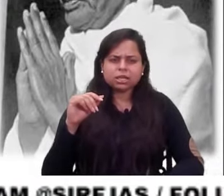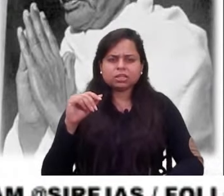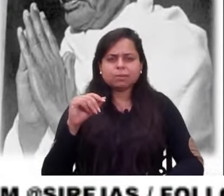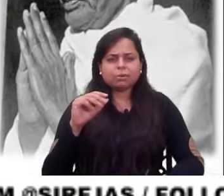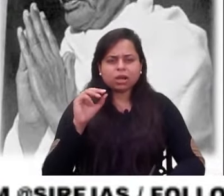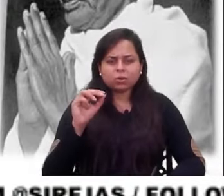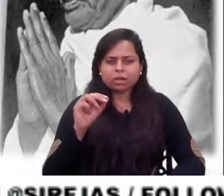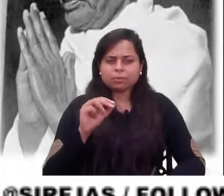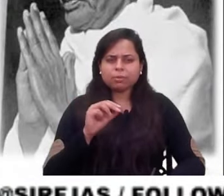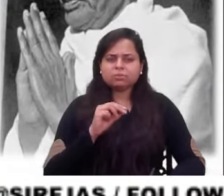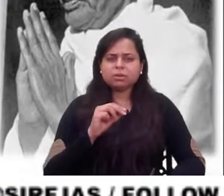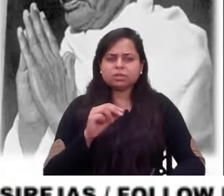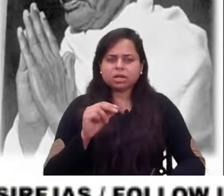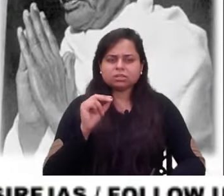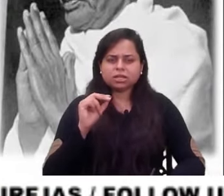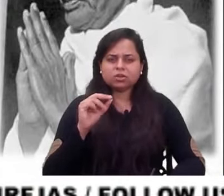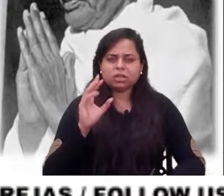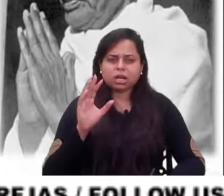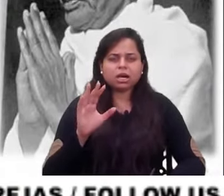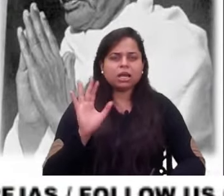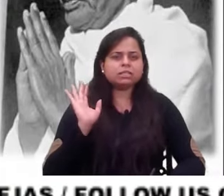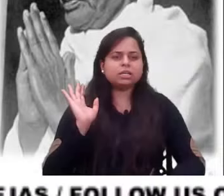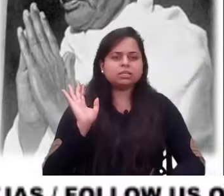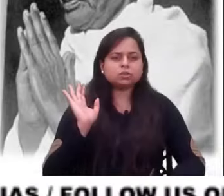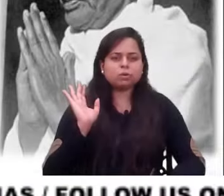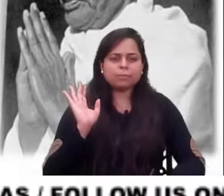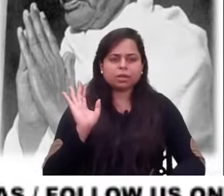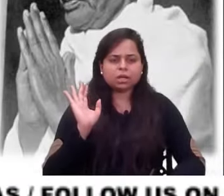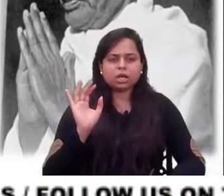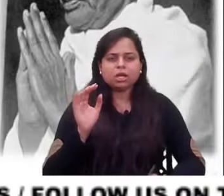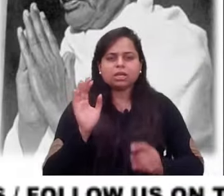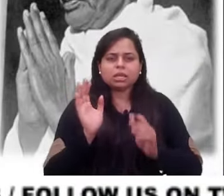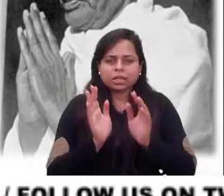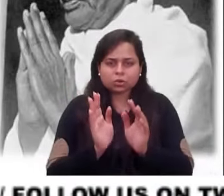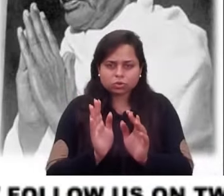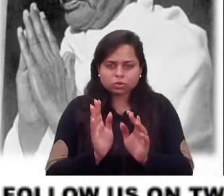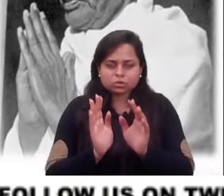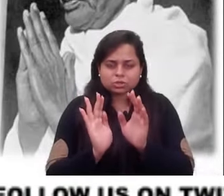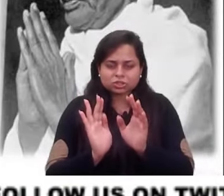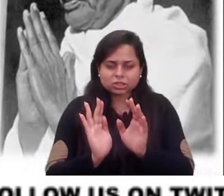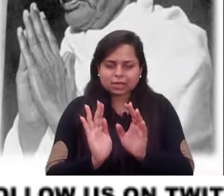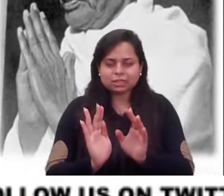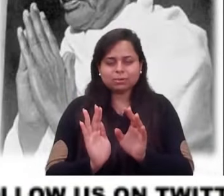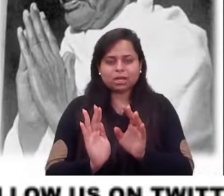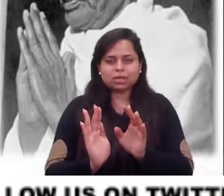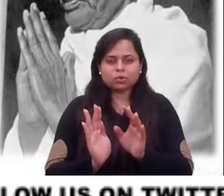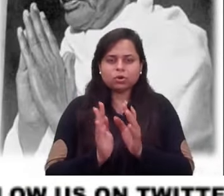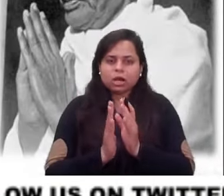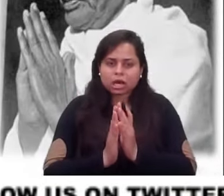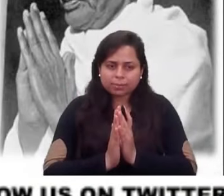बीतने के बाद भी वहां पर करा कि